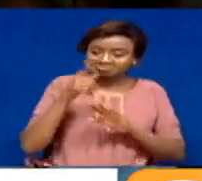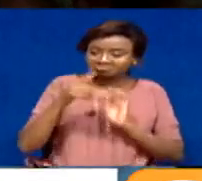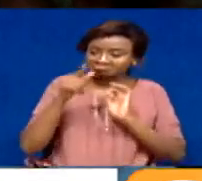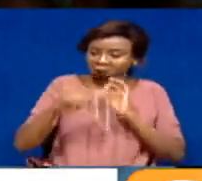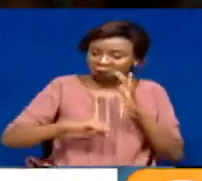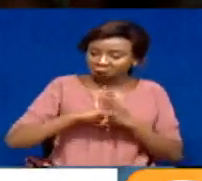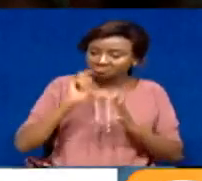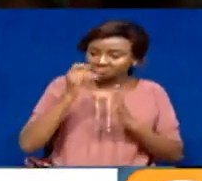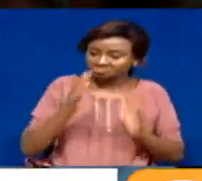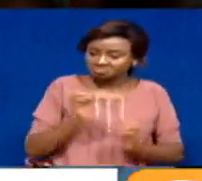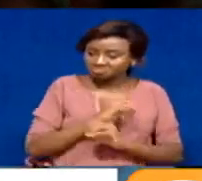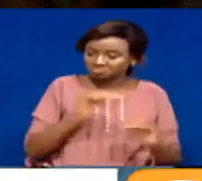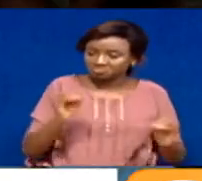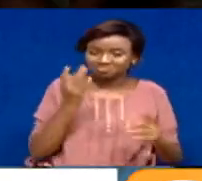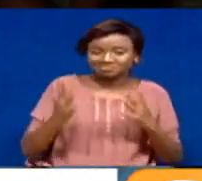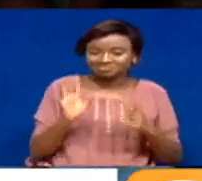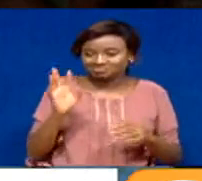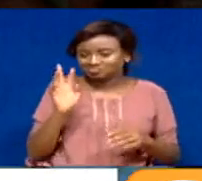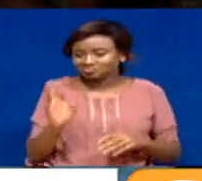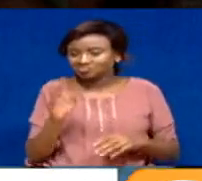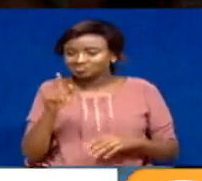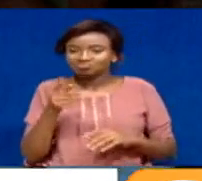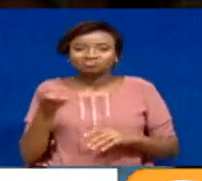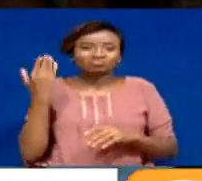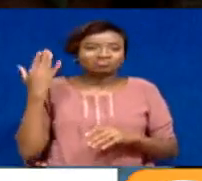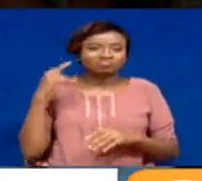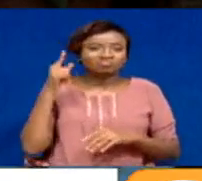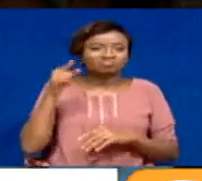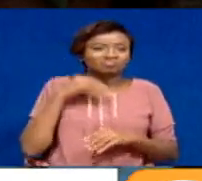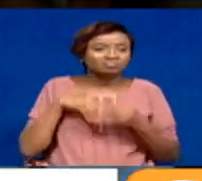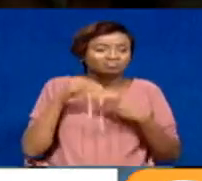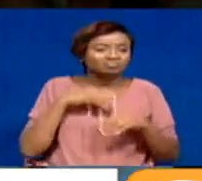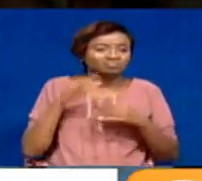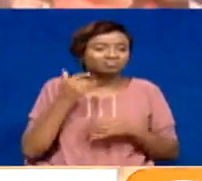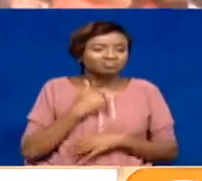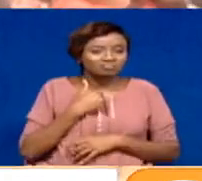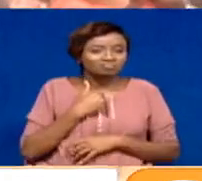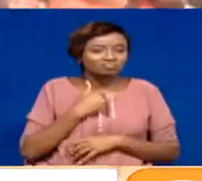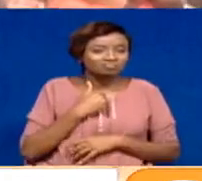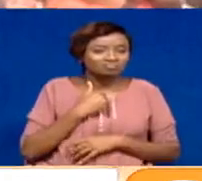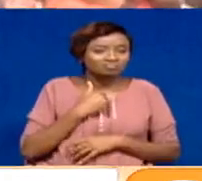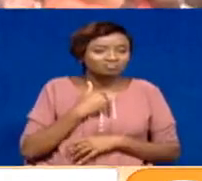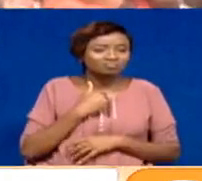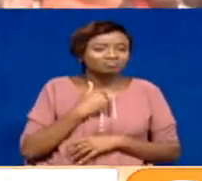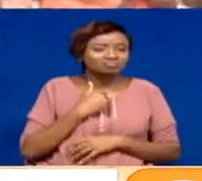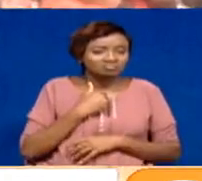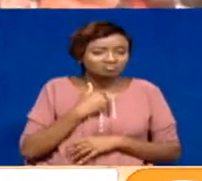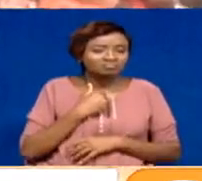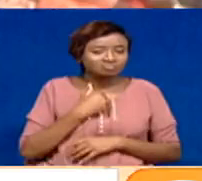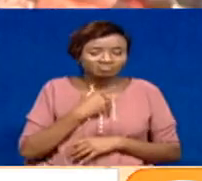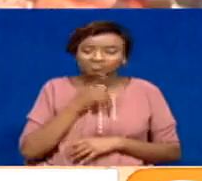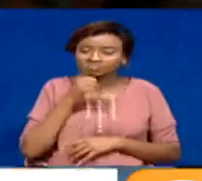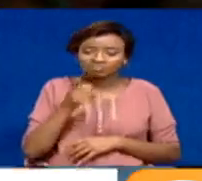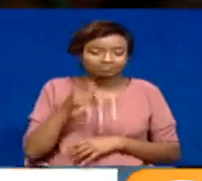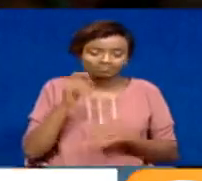Mkenya, inaonyesha pengine mahali uliwekwa wa Kenya walipoteza. It is